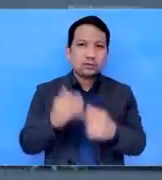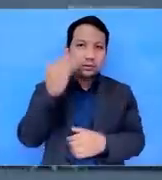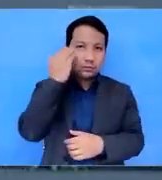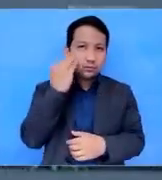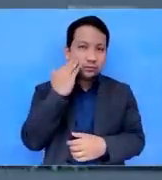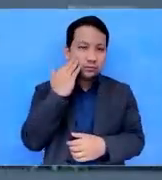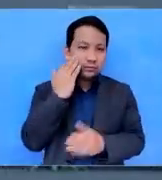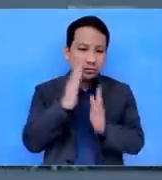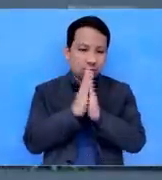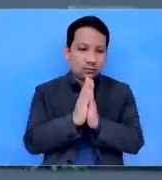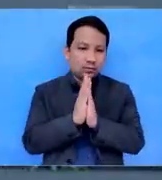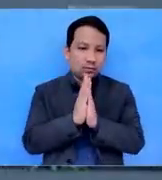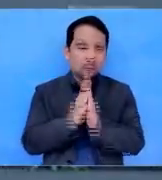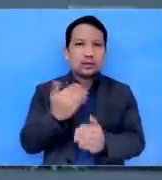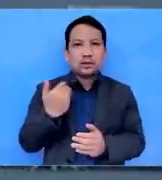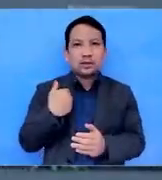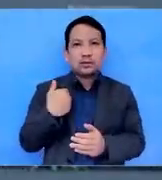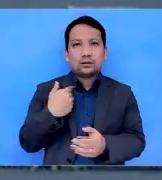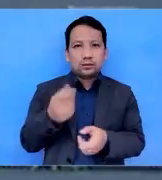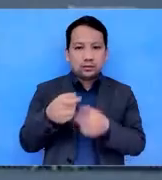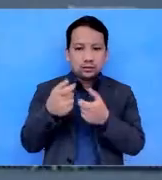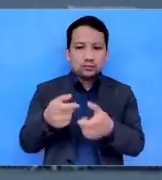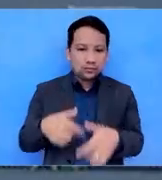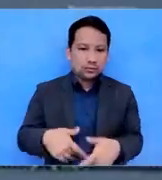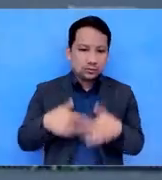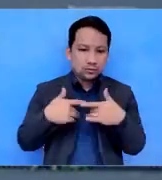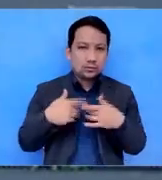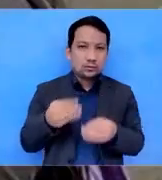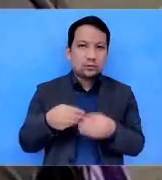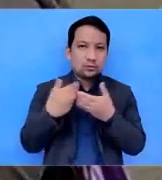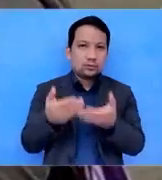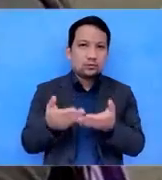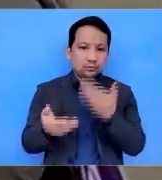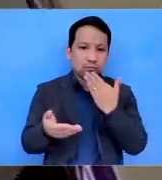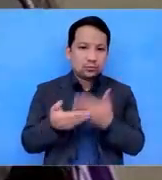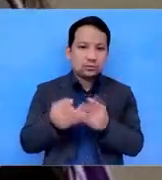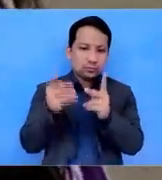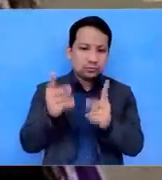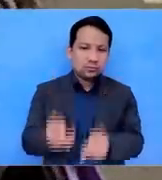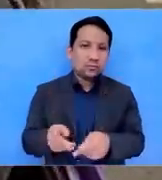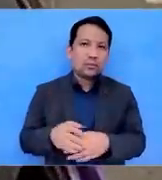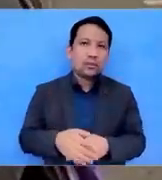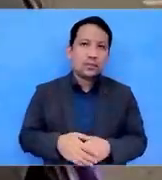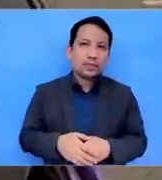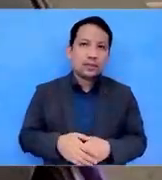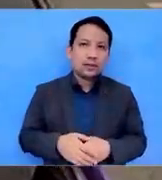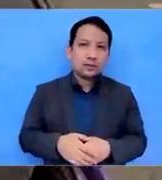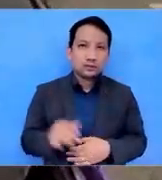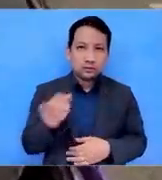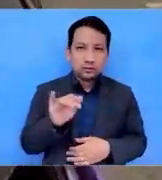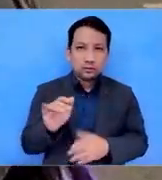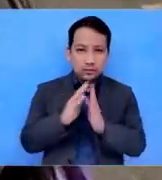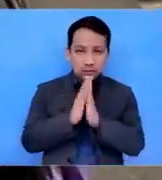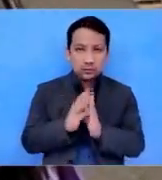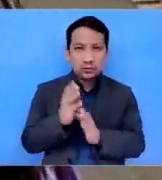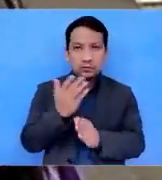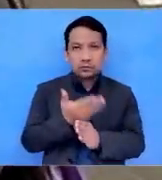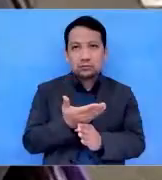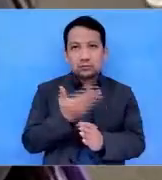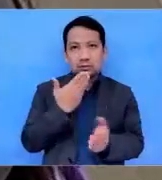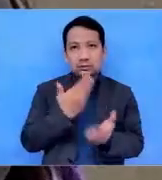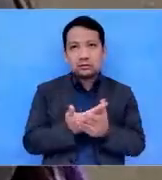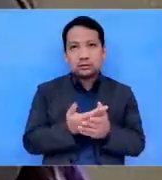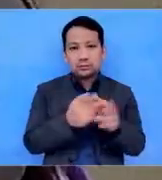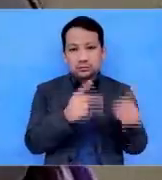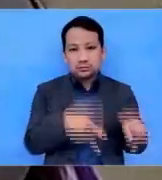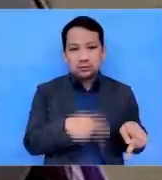panalangin kung hindi isa sa buhay ang pagiging mabuting tao. Kahit anong dasal siguro, kung hindi naman maganda yung ugali mo, parang wala,